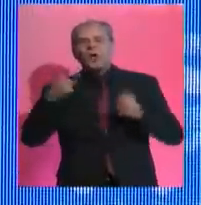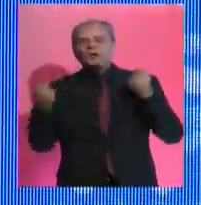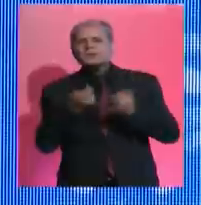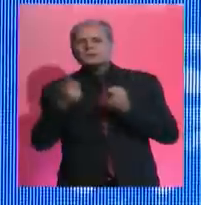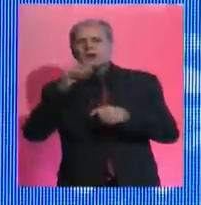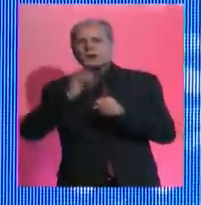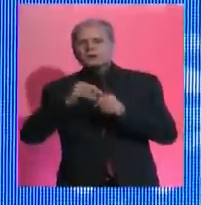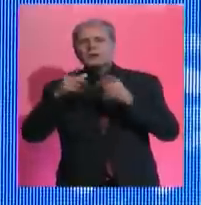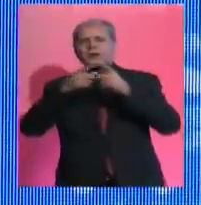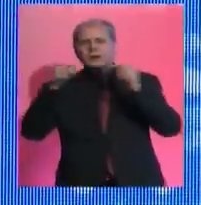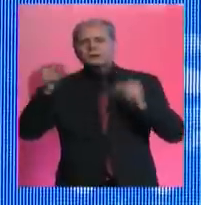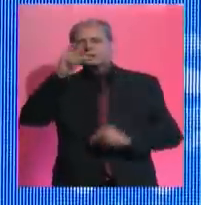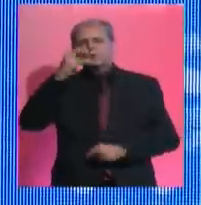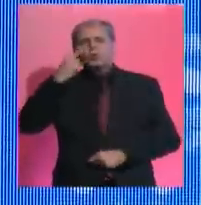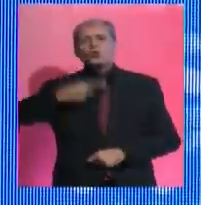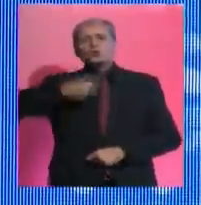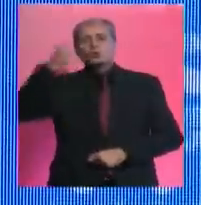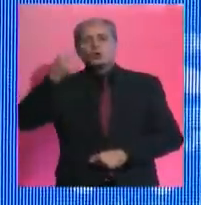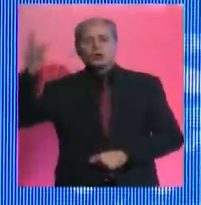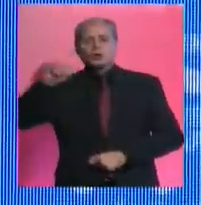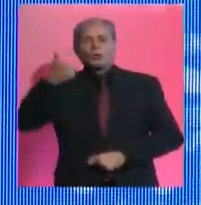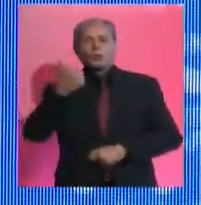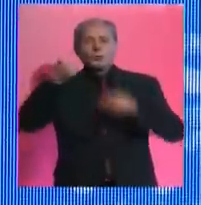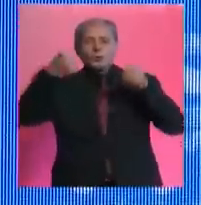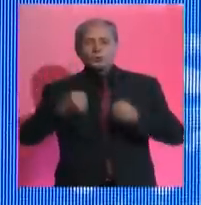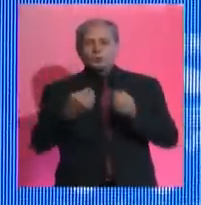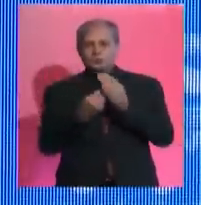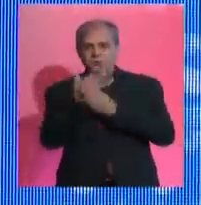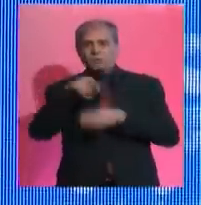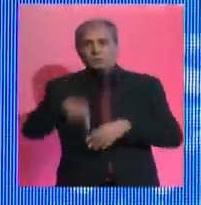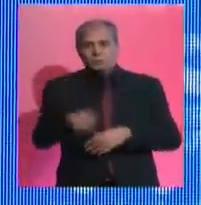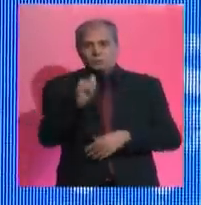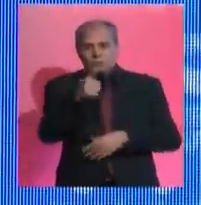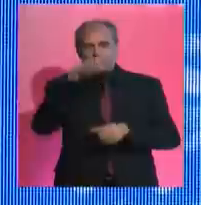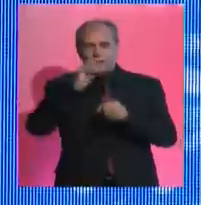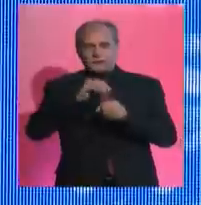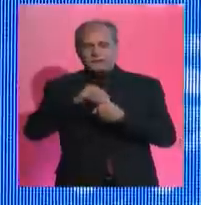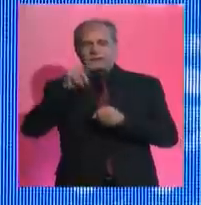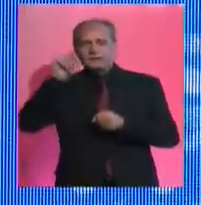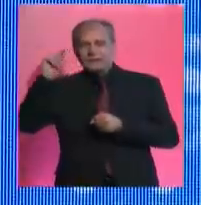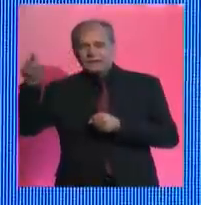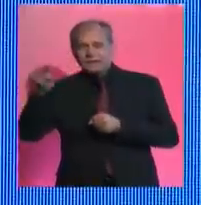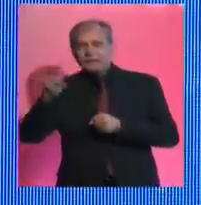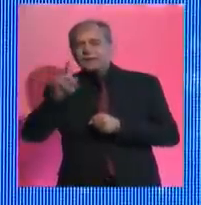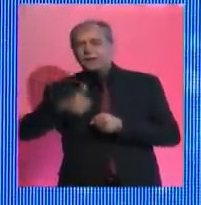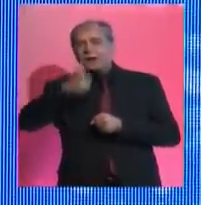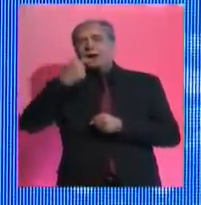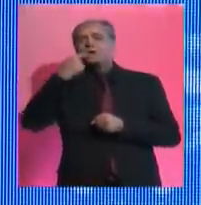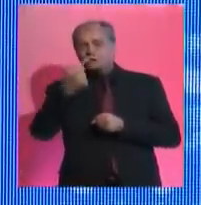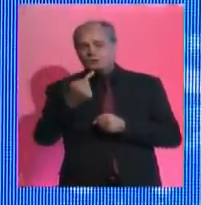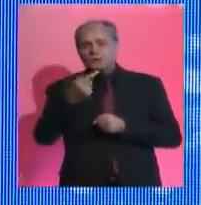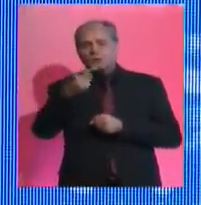Harekat Kuzey Kıbrıs Türk Cumhuriyeti'nin temellerini atmıştır ve bugün mavi batandan söz ediyorsak